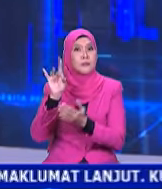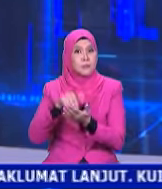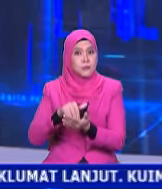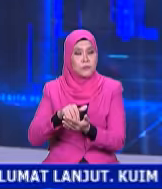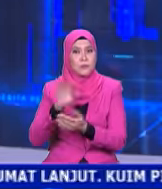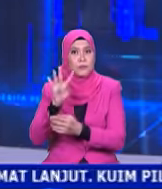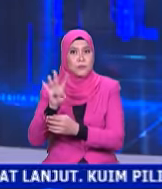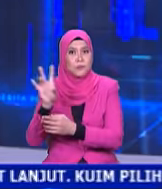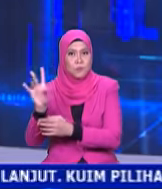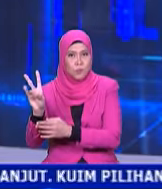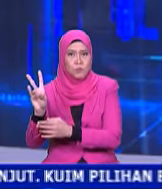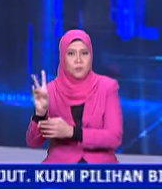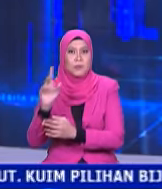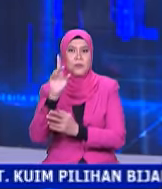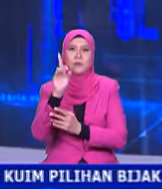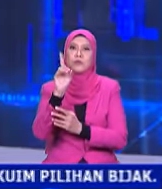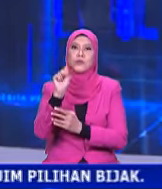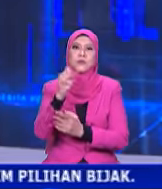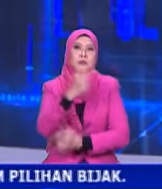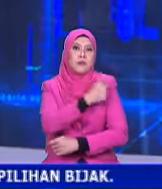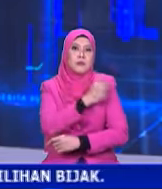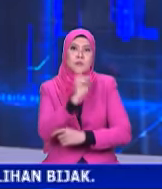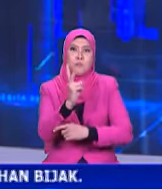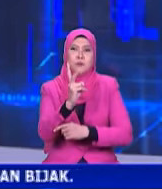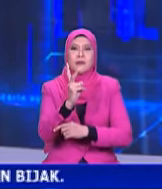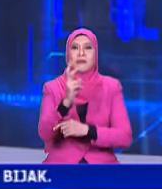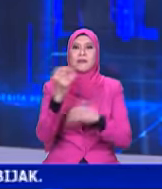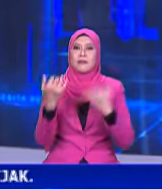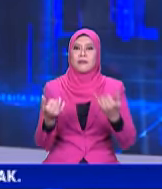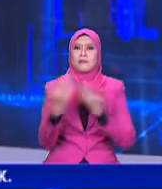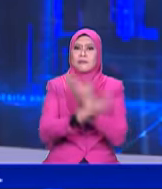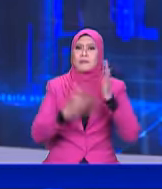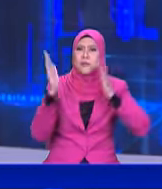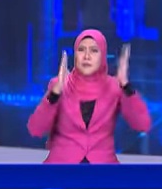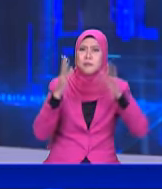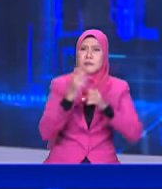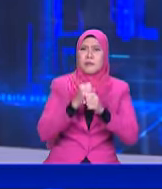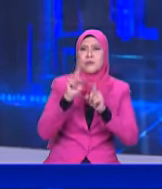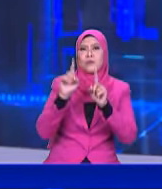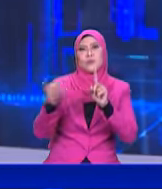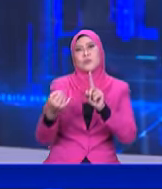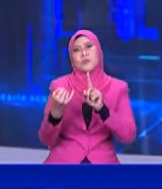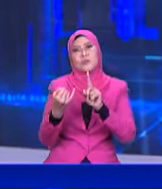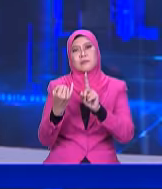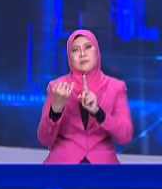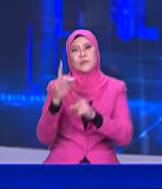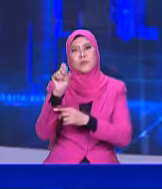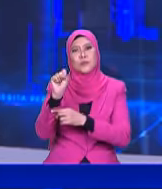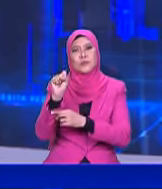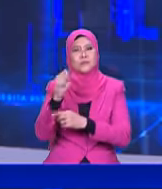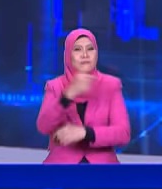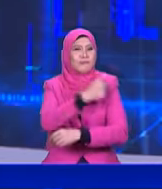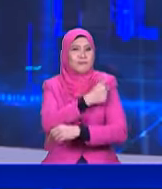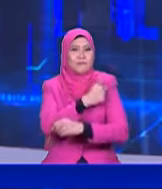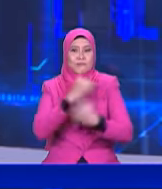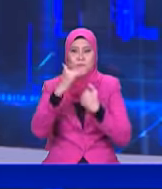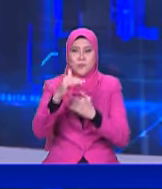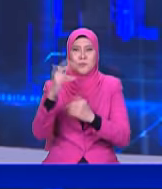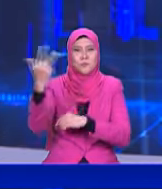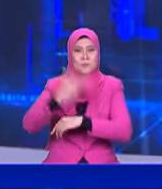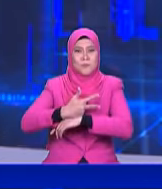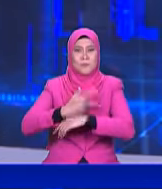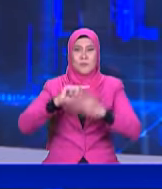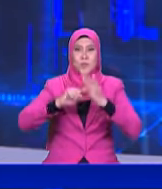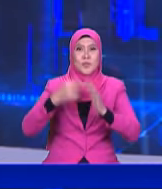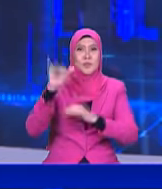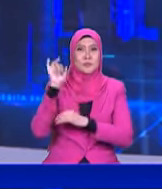168,047 adalah dos kedua. Negara juga berjaya mencatat pemberian 1 juta dos vaksin dalam tempoh 3 hari. Setakat semalam,